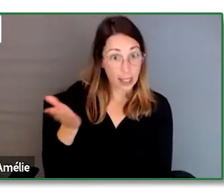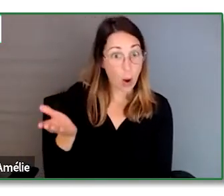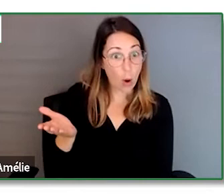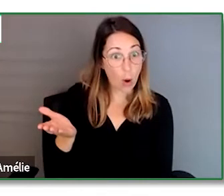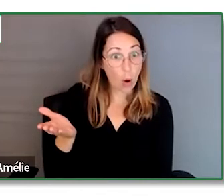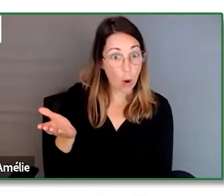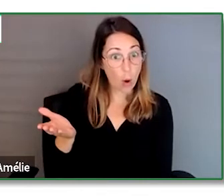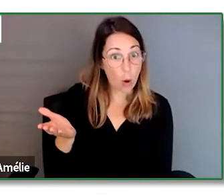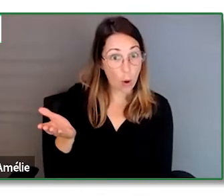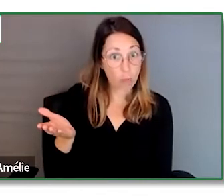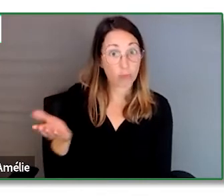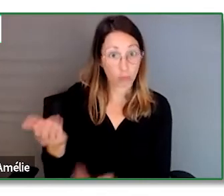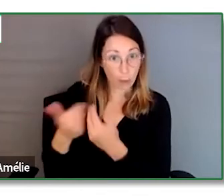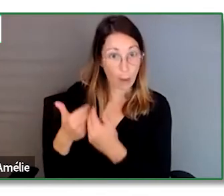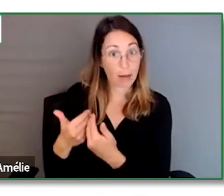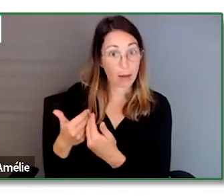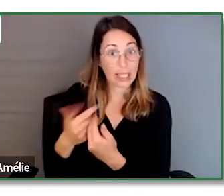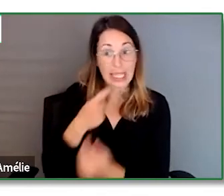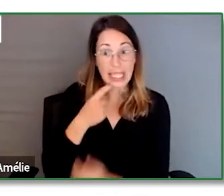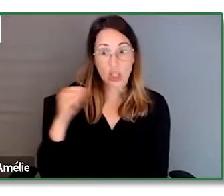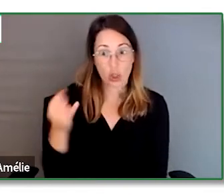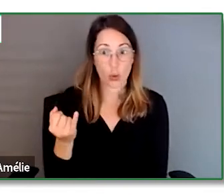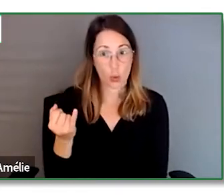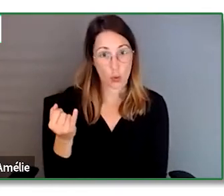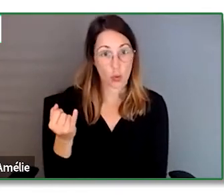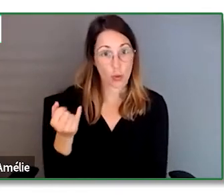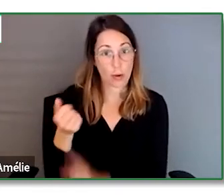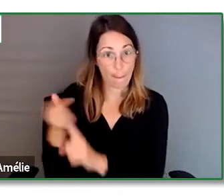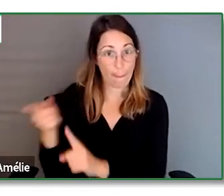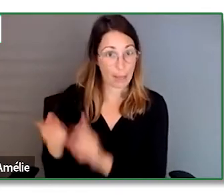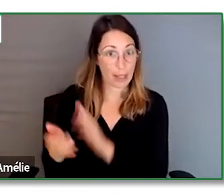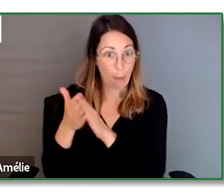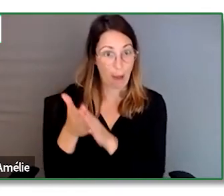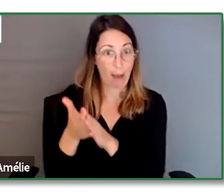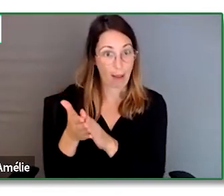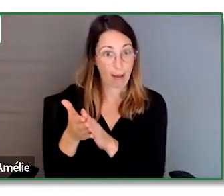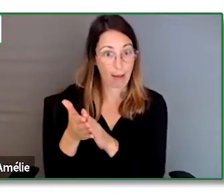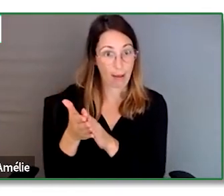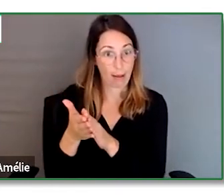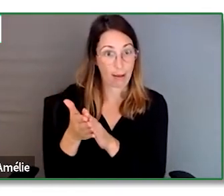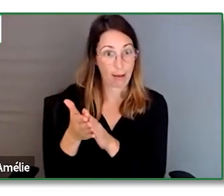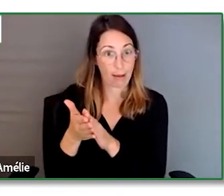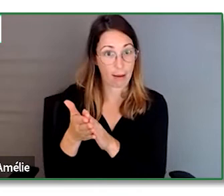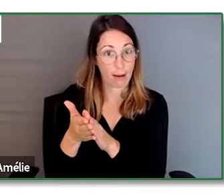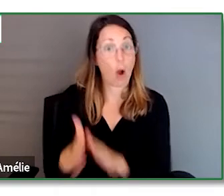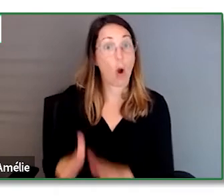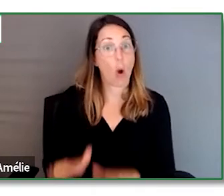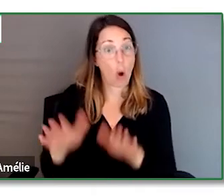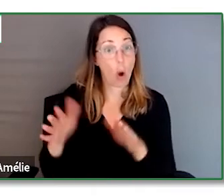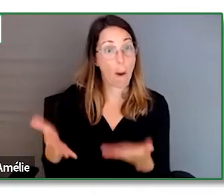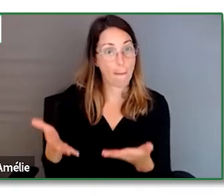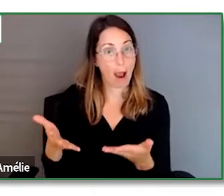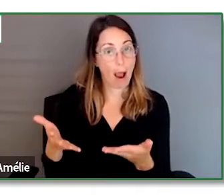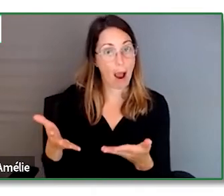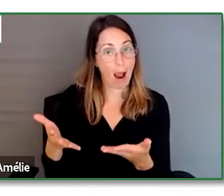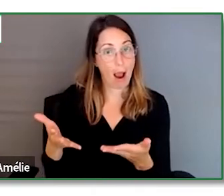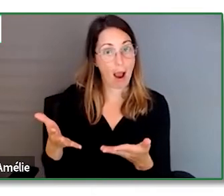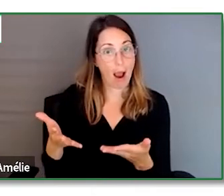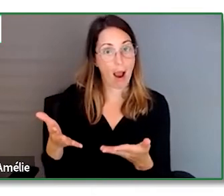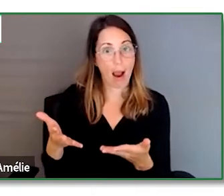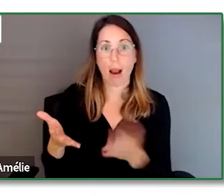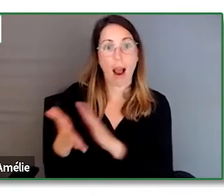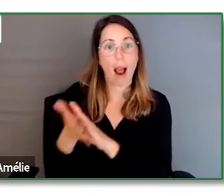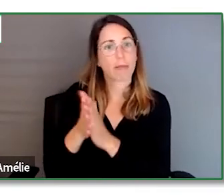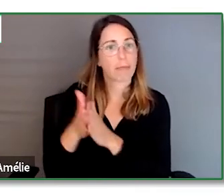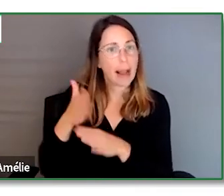elle demande ceci. Comment faites-vous pour faire vos évaluations sur l'accessibilité? Est-ce que c'est par le biais des